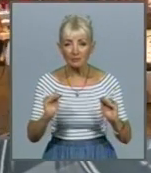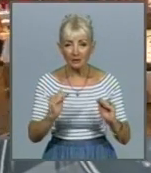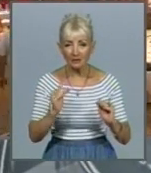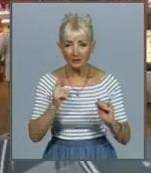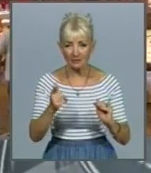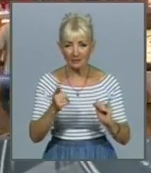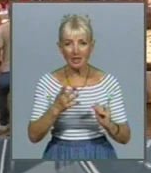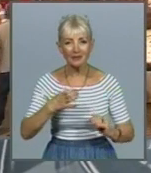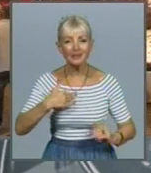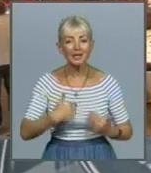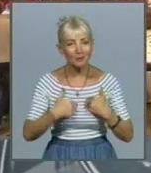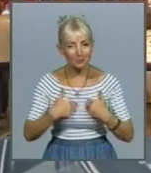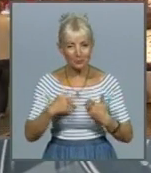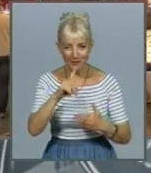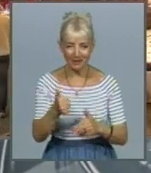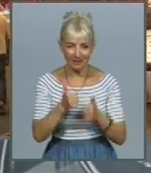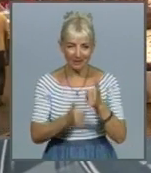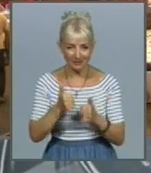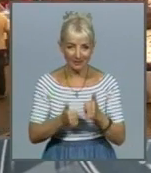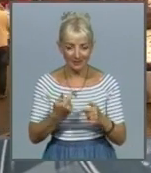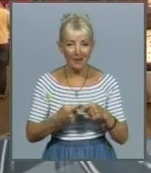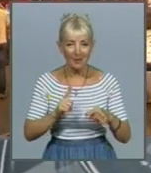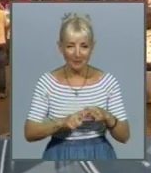соскучились по турнирам поэтому